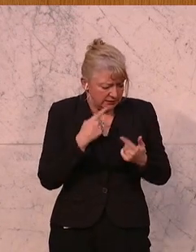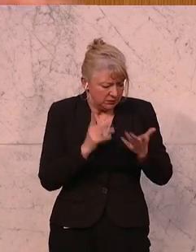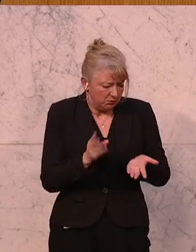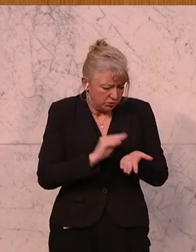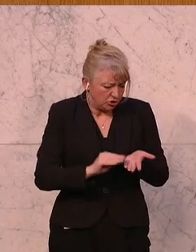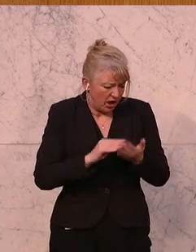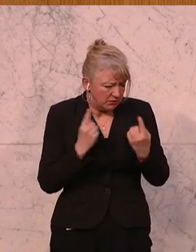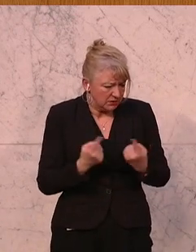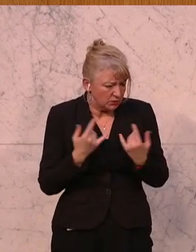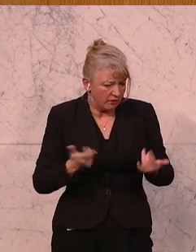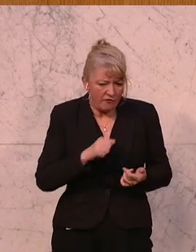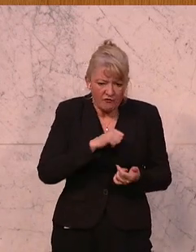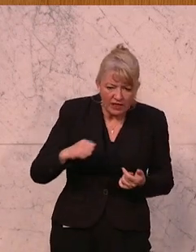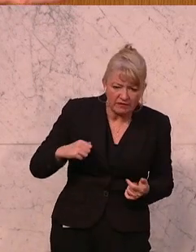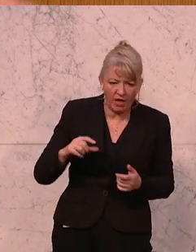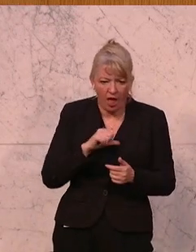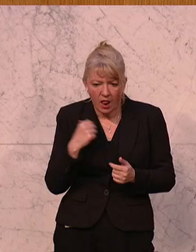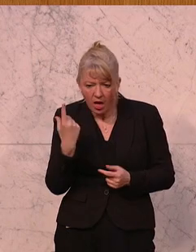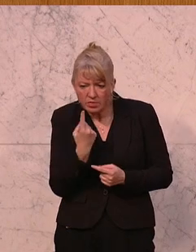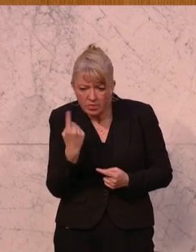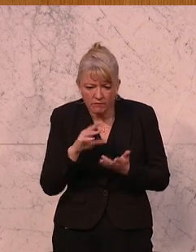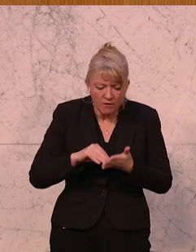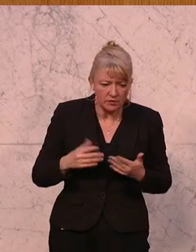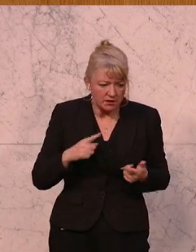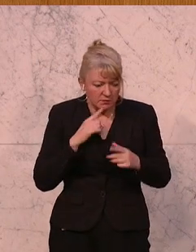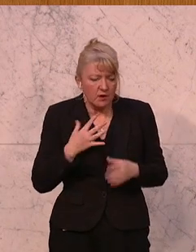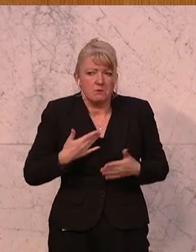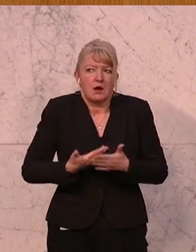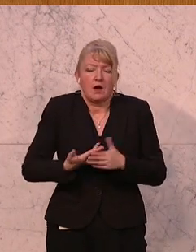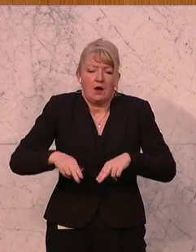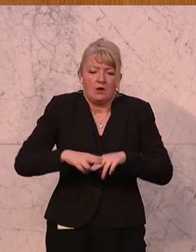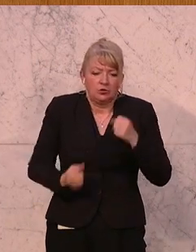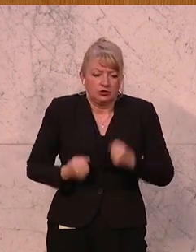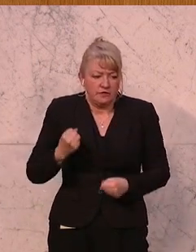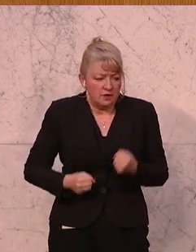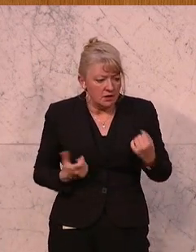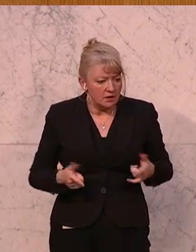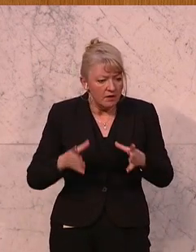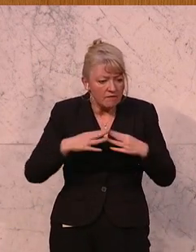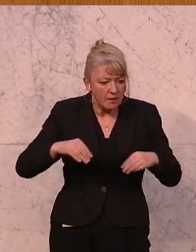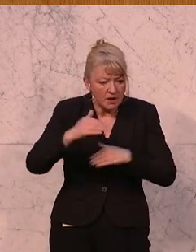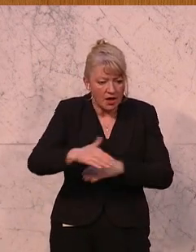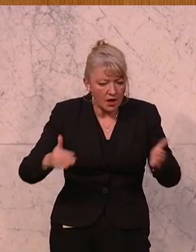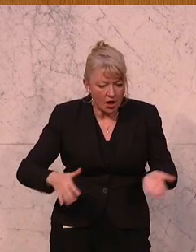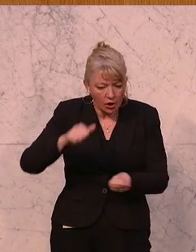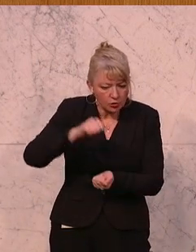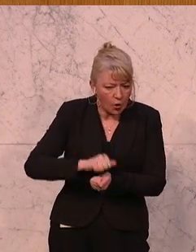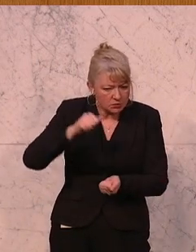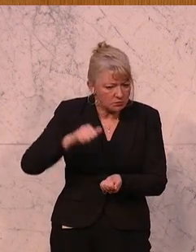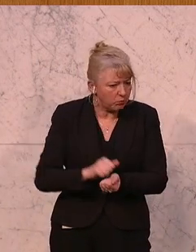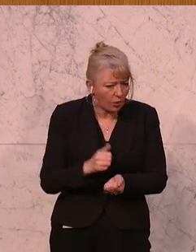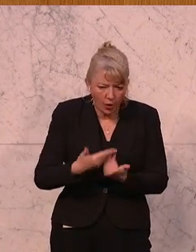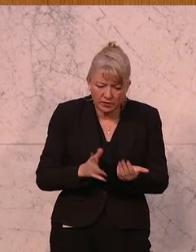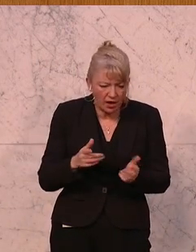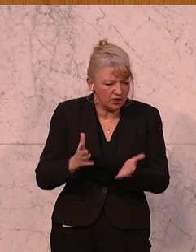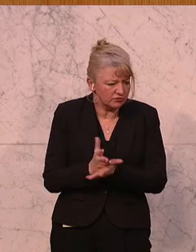Das ist dann die Witwe, die allein zu Hause lebt, die halt sagt, für sie ist es halt noch schwerer, weil die kauft sich nicht die Familienpackung Toastbrot, weil das schimmelt ihr weg. Die